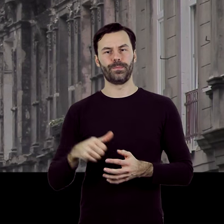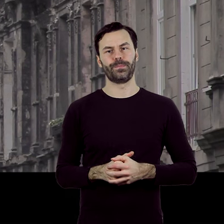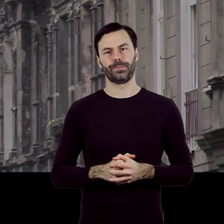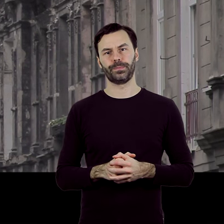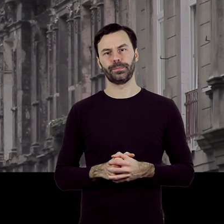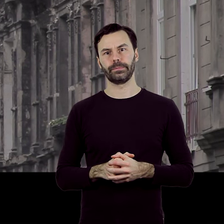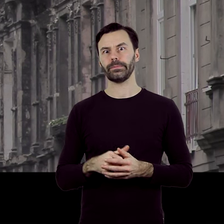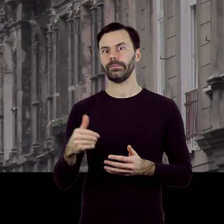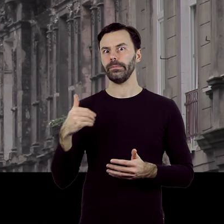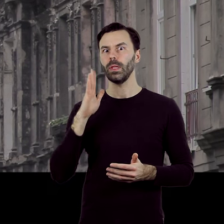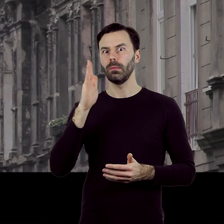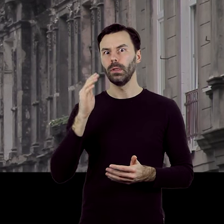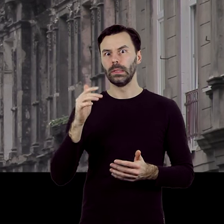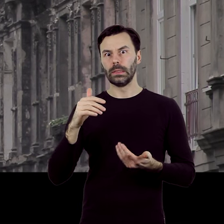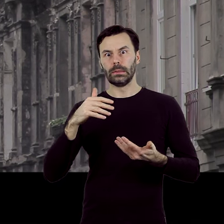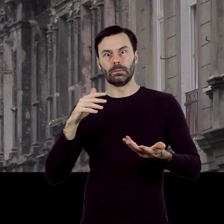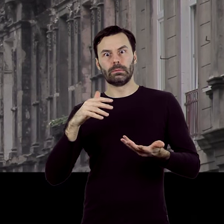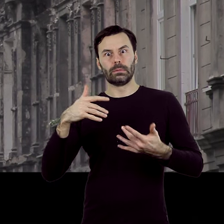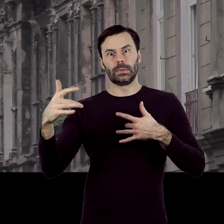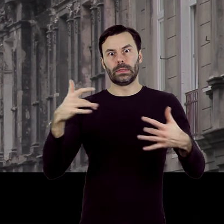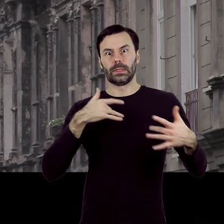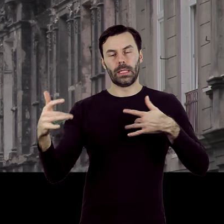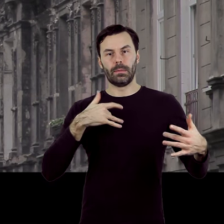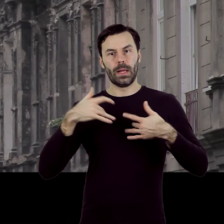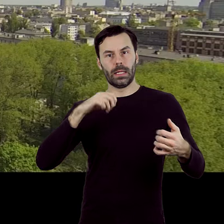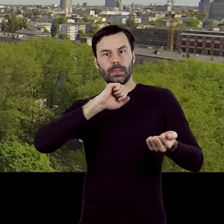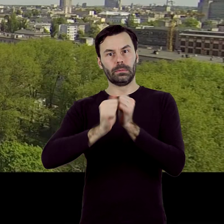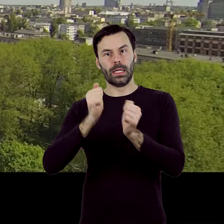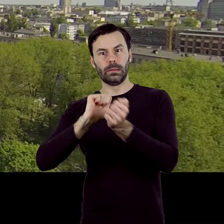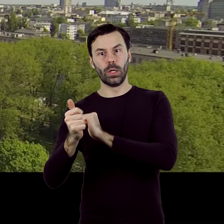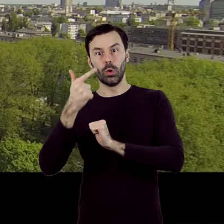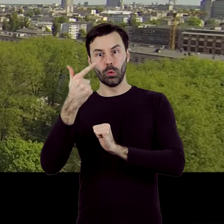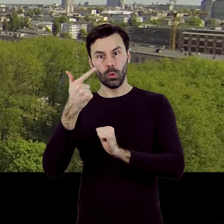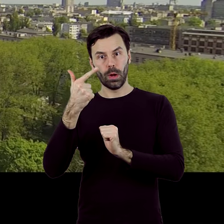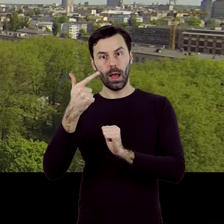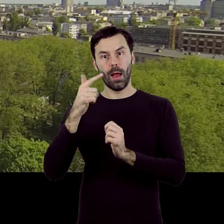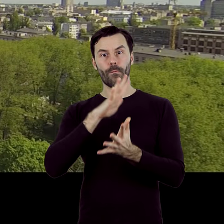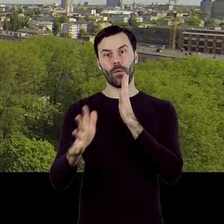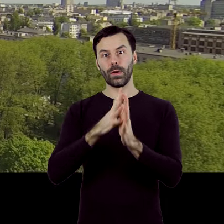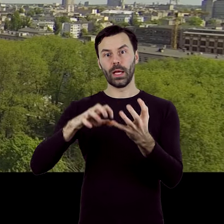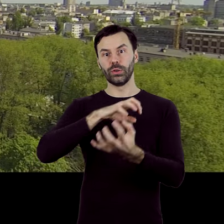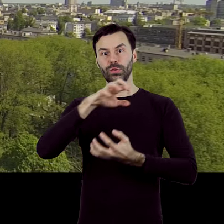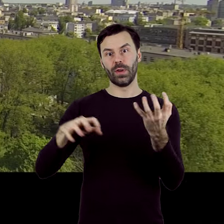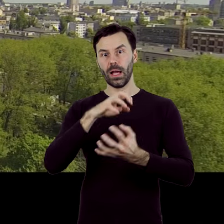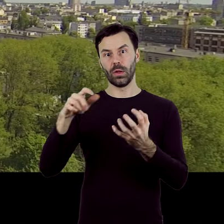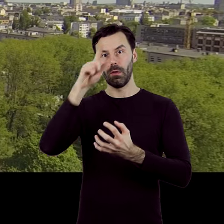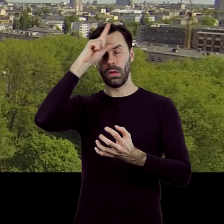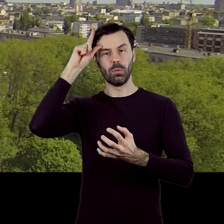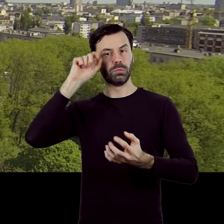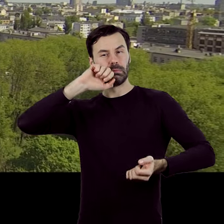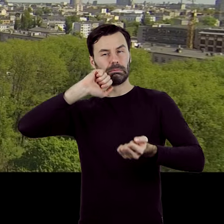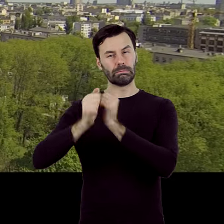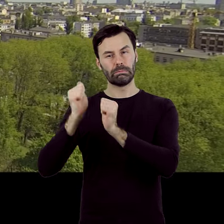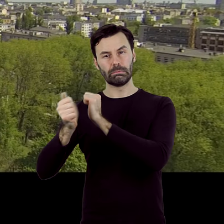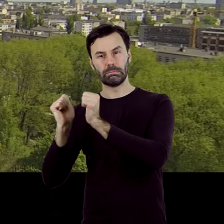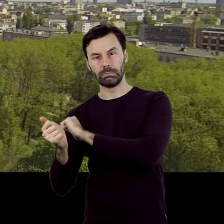Do dramatycznych zmian w składzie ludnościowym dzielnicy dochodzi po wybuchu II wojny światowej, na początku okupacji